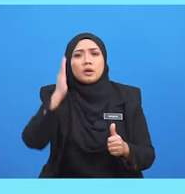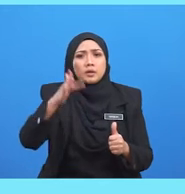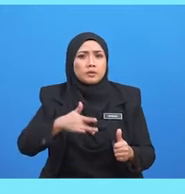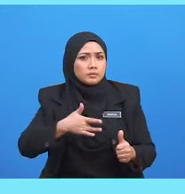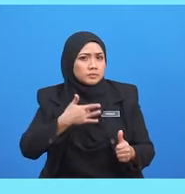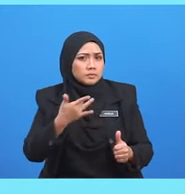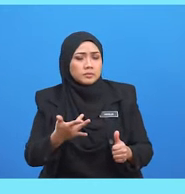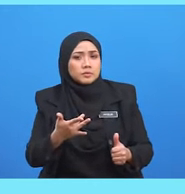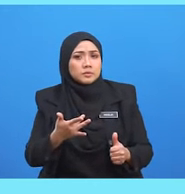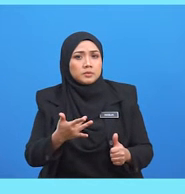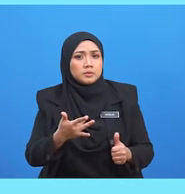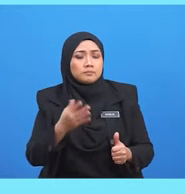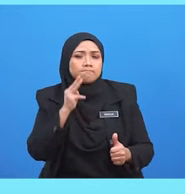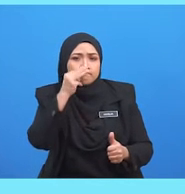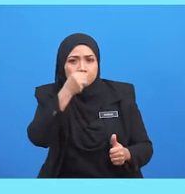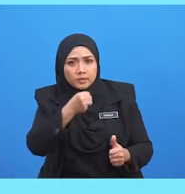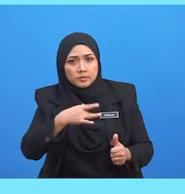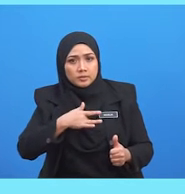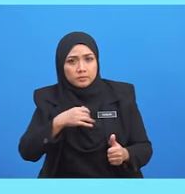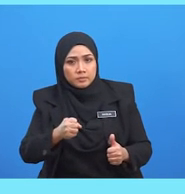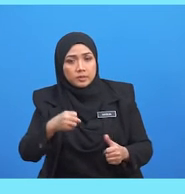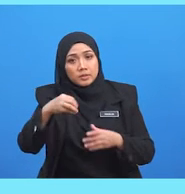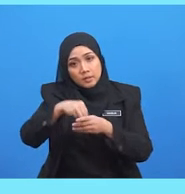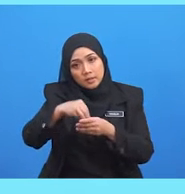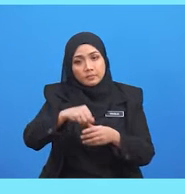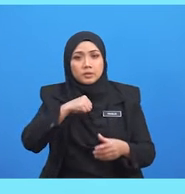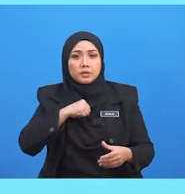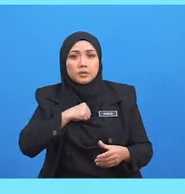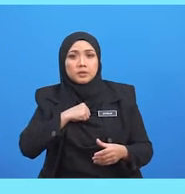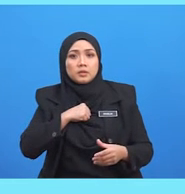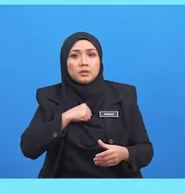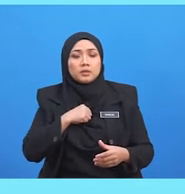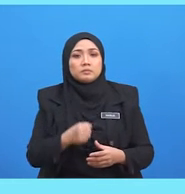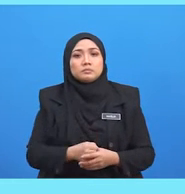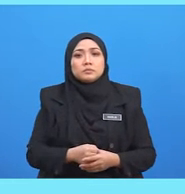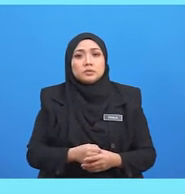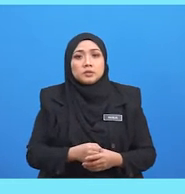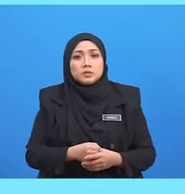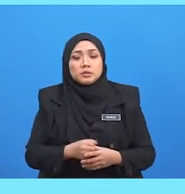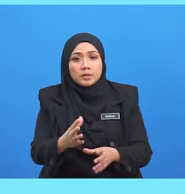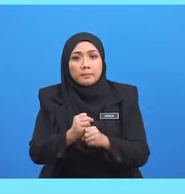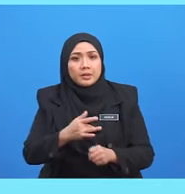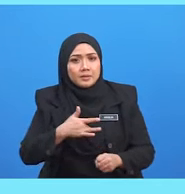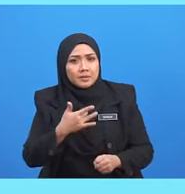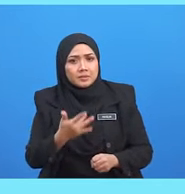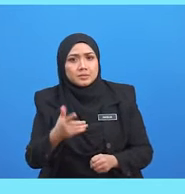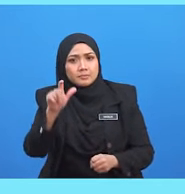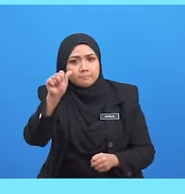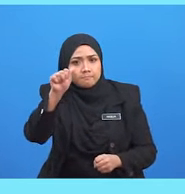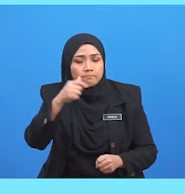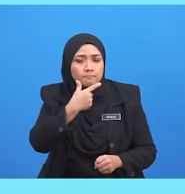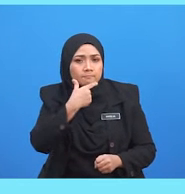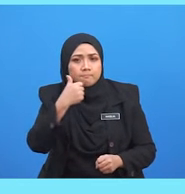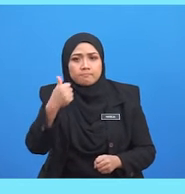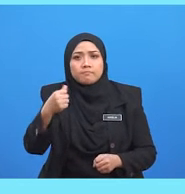iman dalam diri, seterusnya dapat merasai kelazatan dalam melakukan ibadat